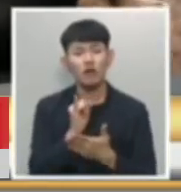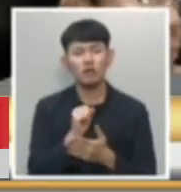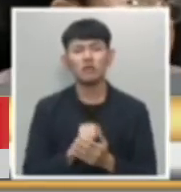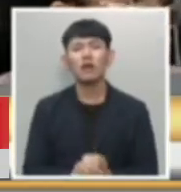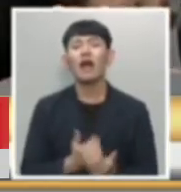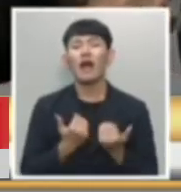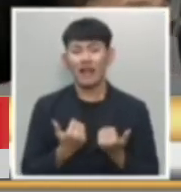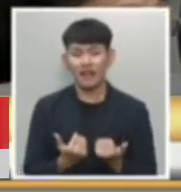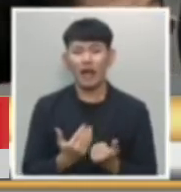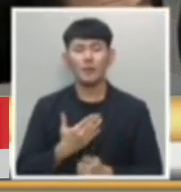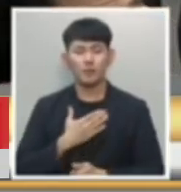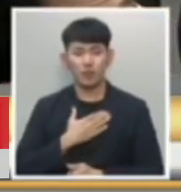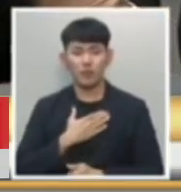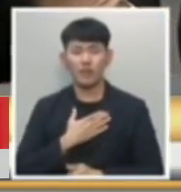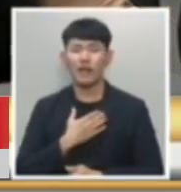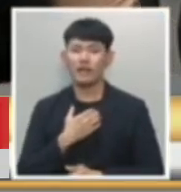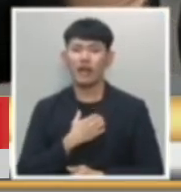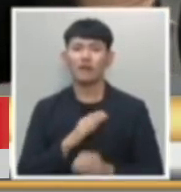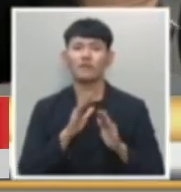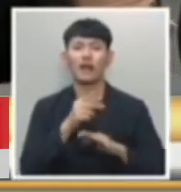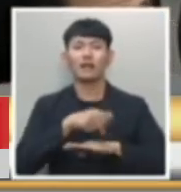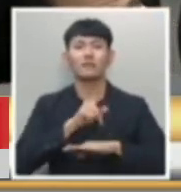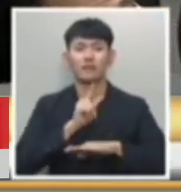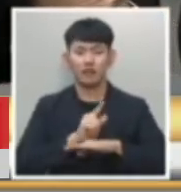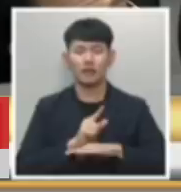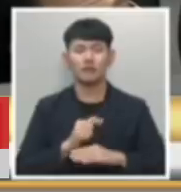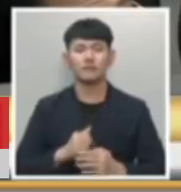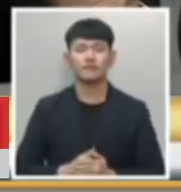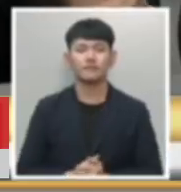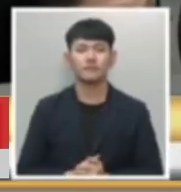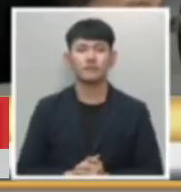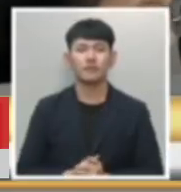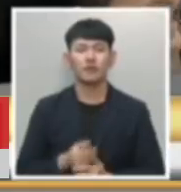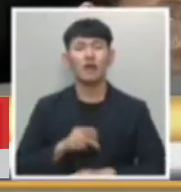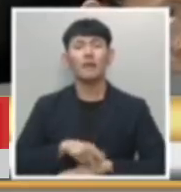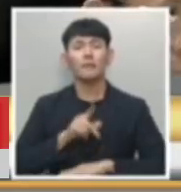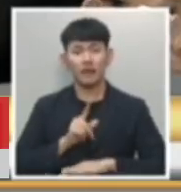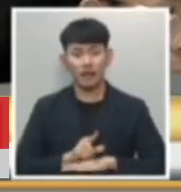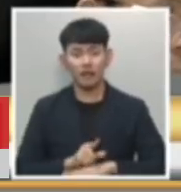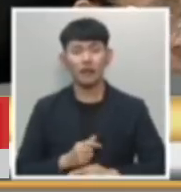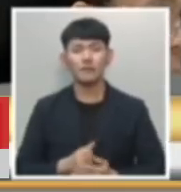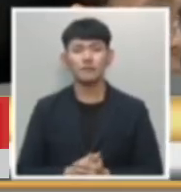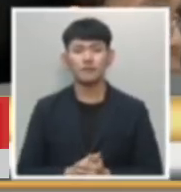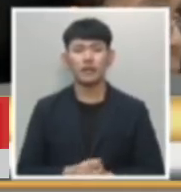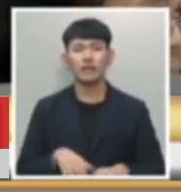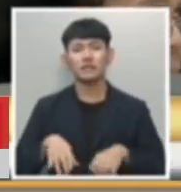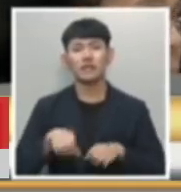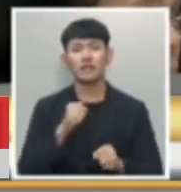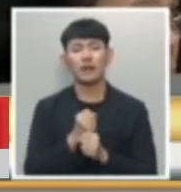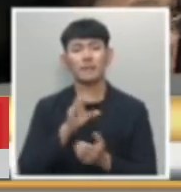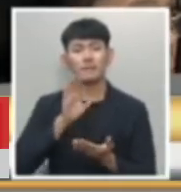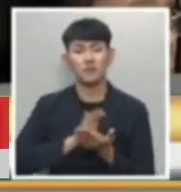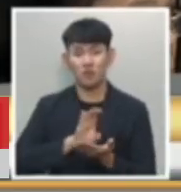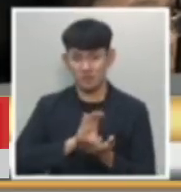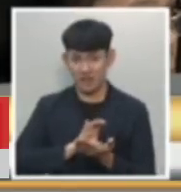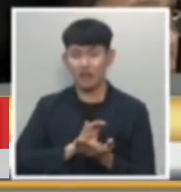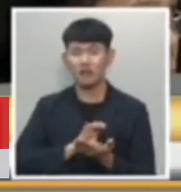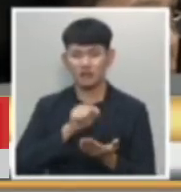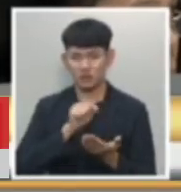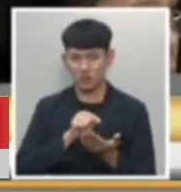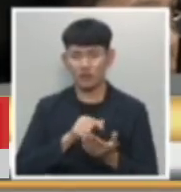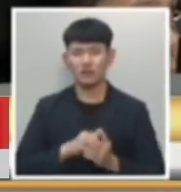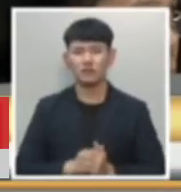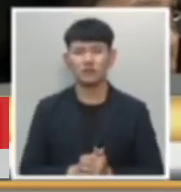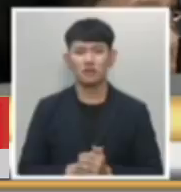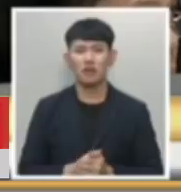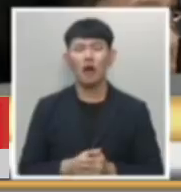ที่ผมอยากจะกราบเรียนท่านประธานท่านประธานที่เคารพครับในการจัดทำงบประมาณสิ่งที่